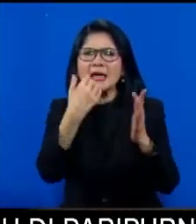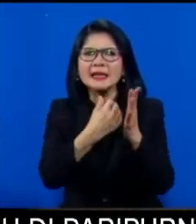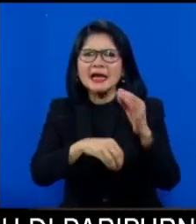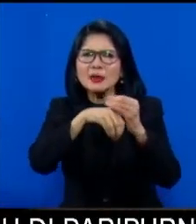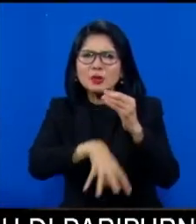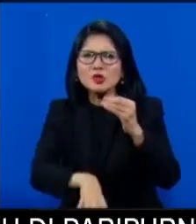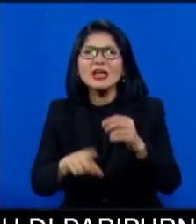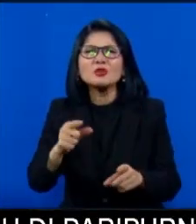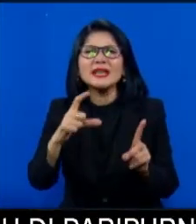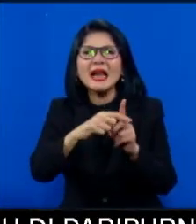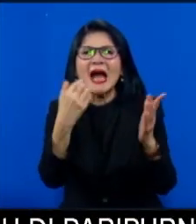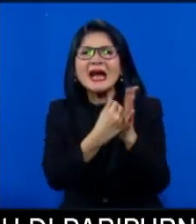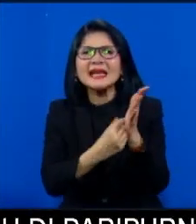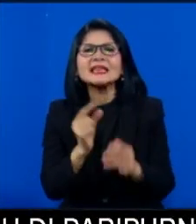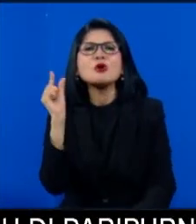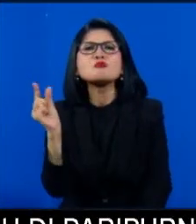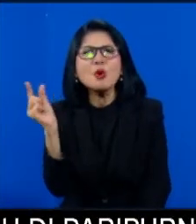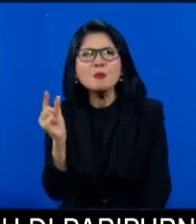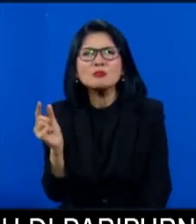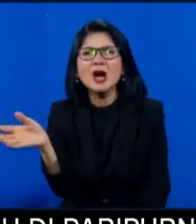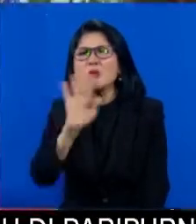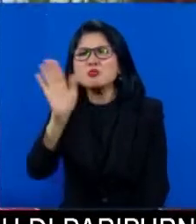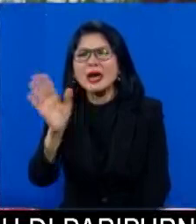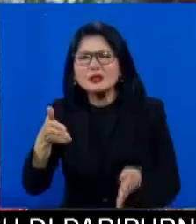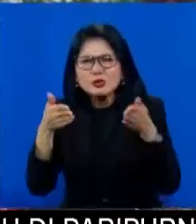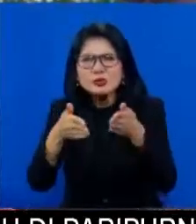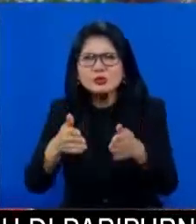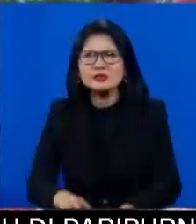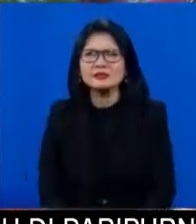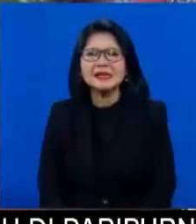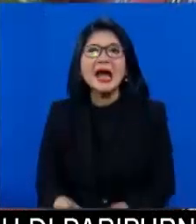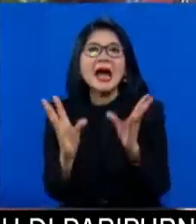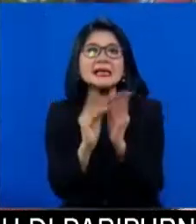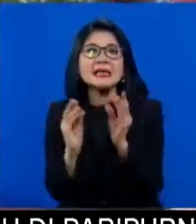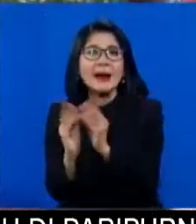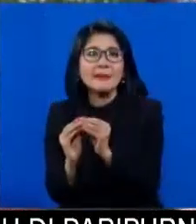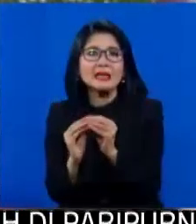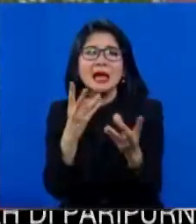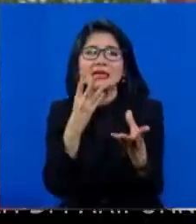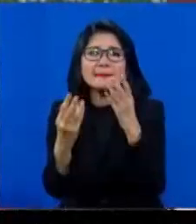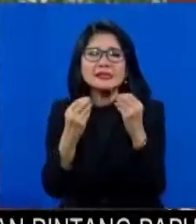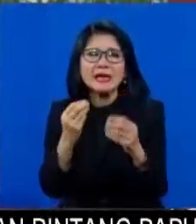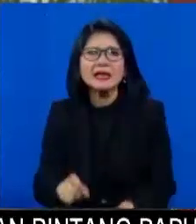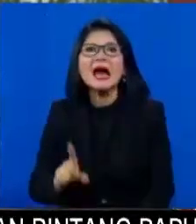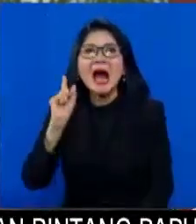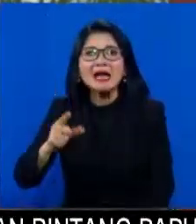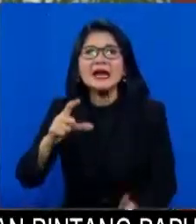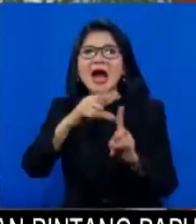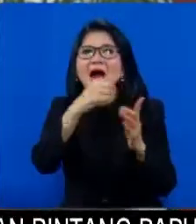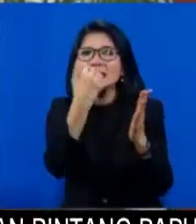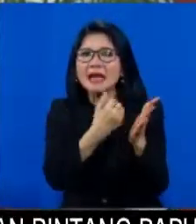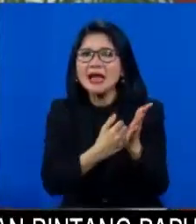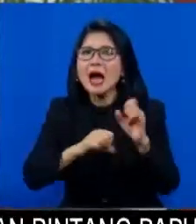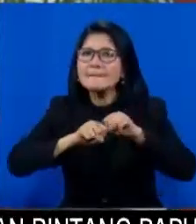adalah data umum, bukan data spesifik. Di rapat dibicarakan bahwa memang ada data-data yang